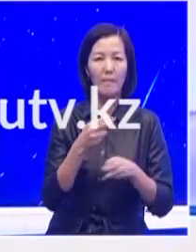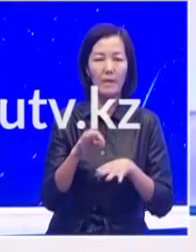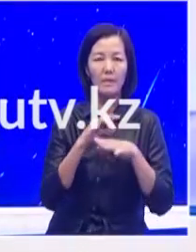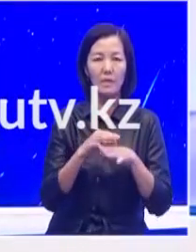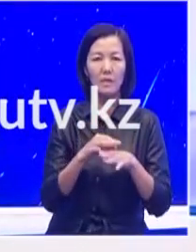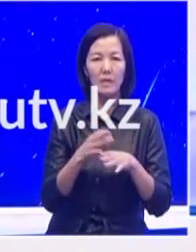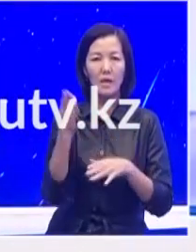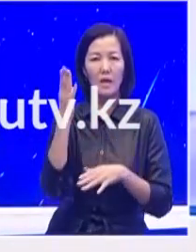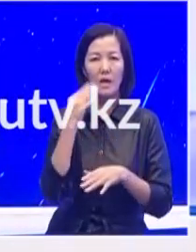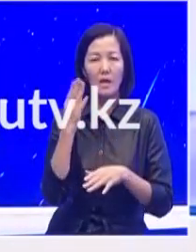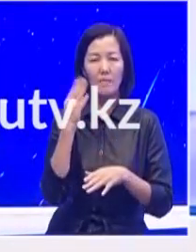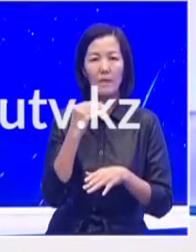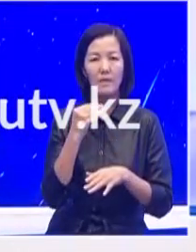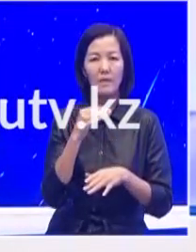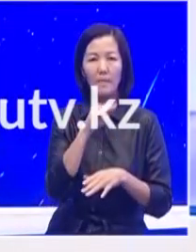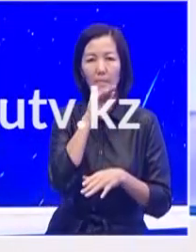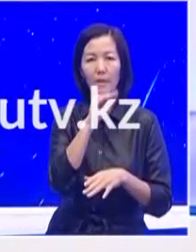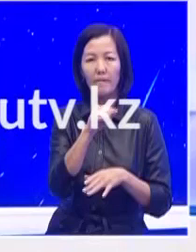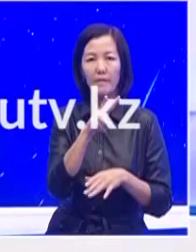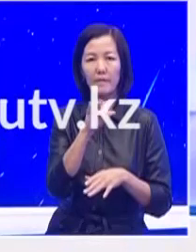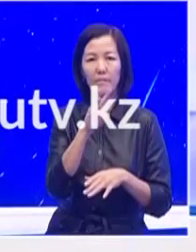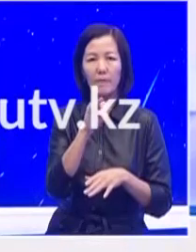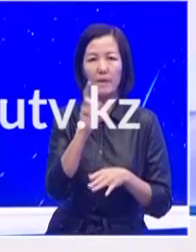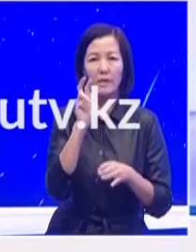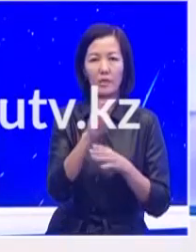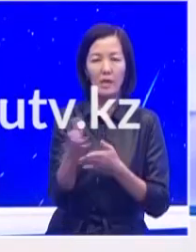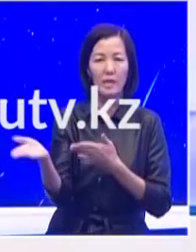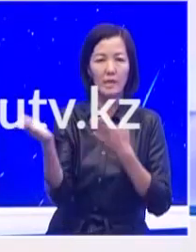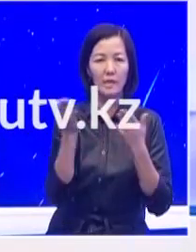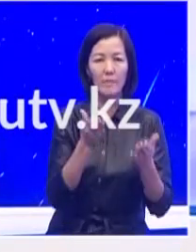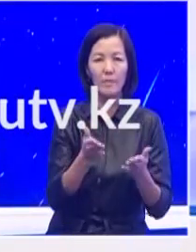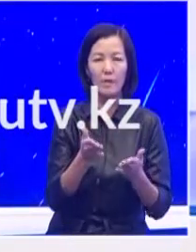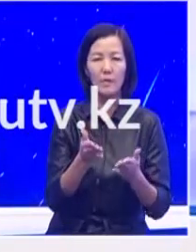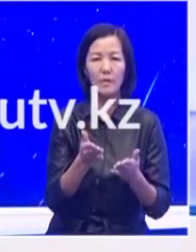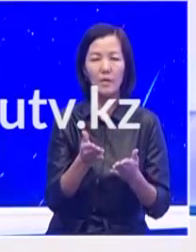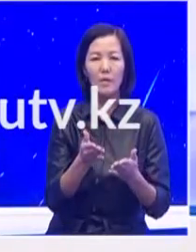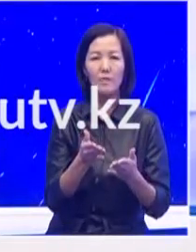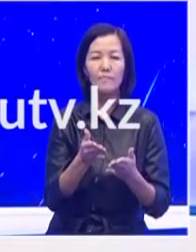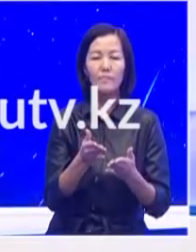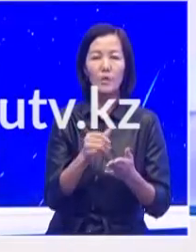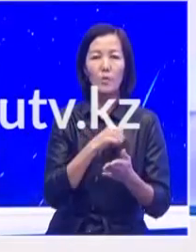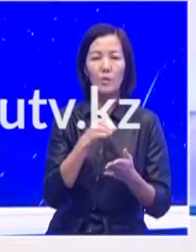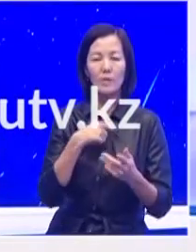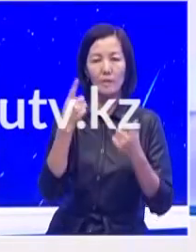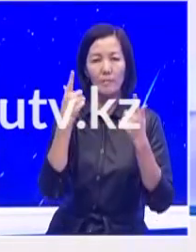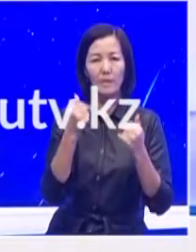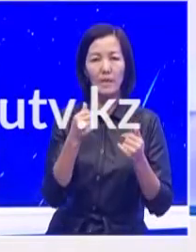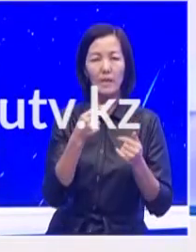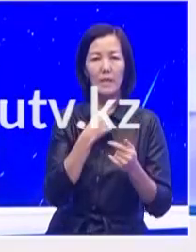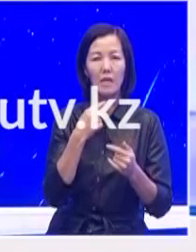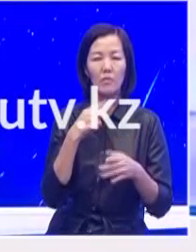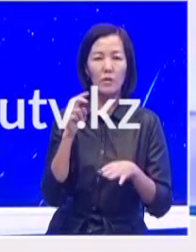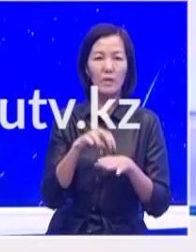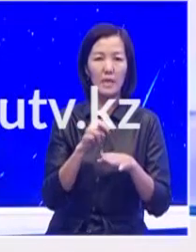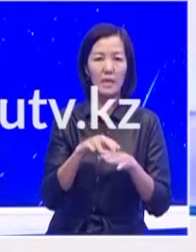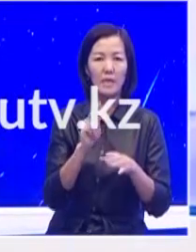жасалды. Ол үшін Алматыдан білікті маман профессор Марат Абдулаевты арнайы шақыртыпты. Ол өз кезегінде білген түйгенін талдықорғандық дәрігерлермен